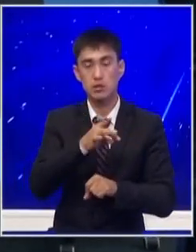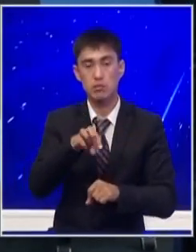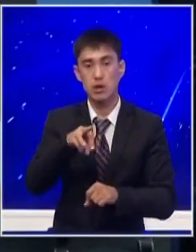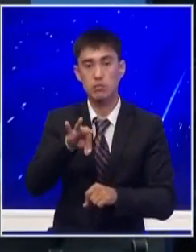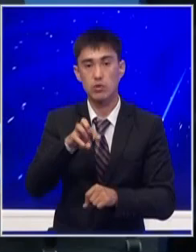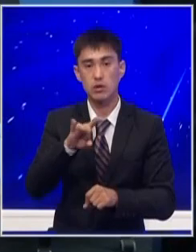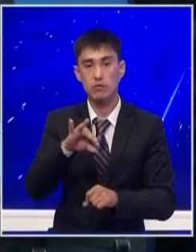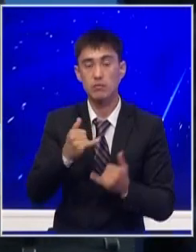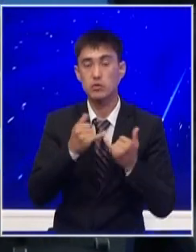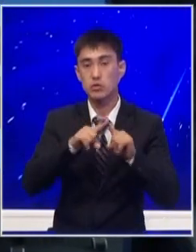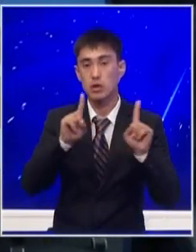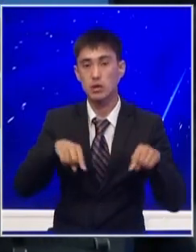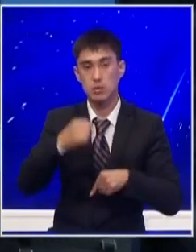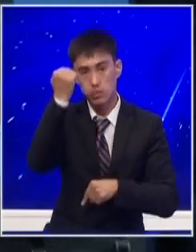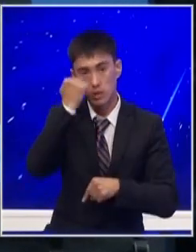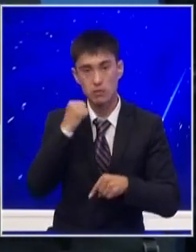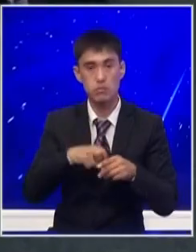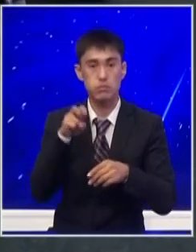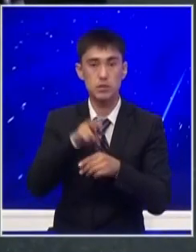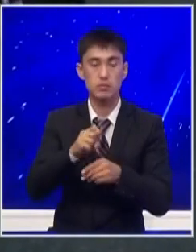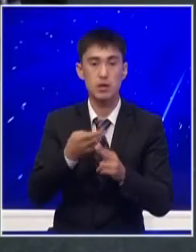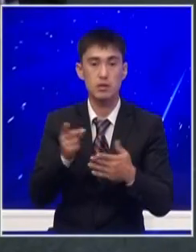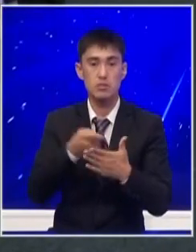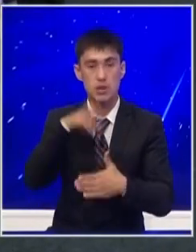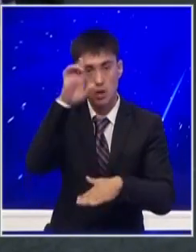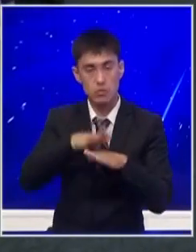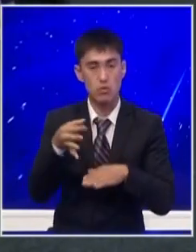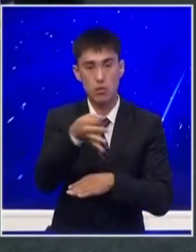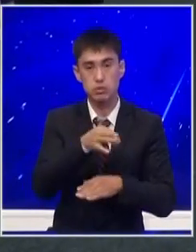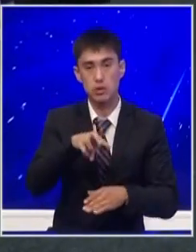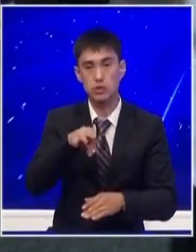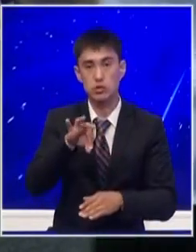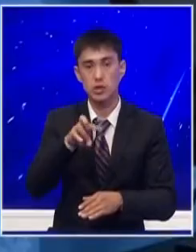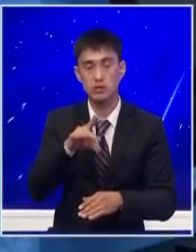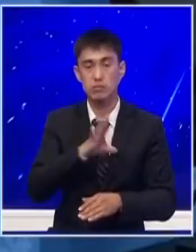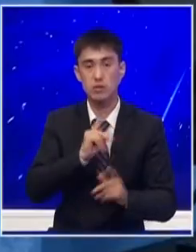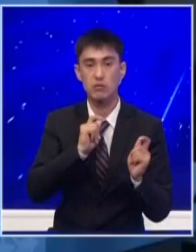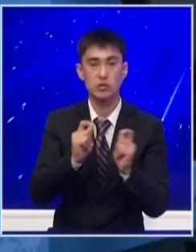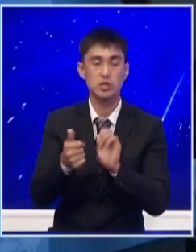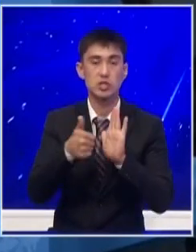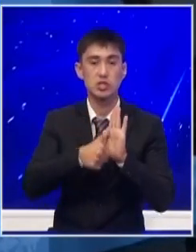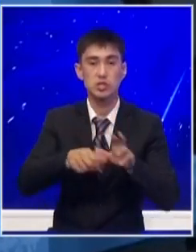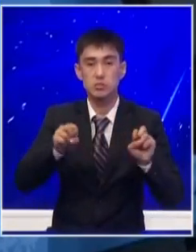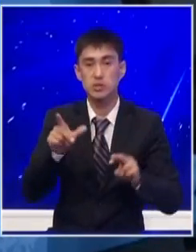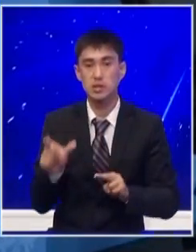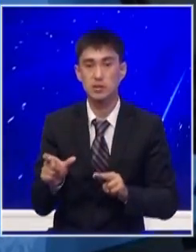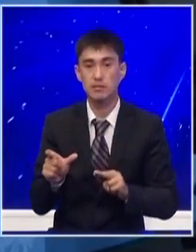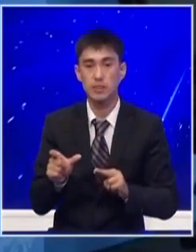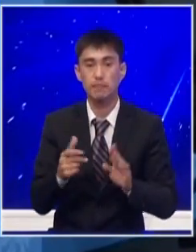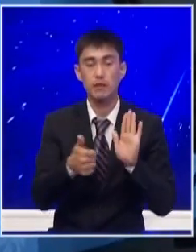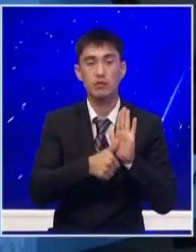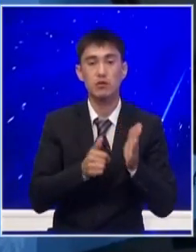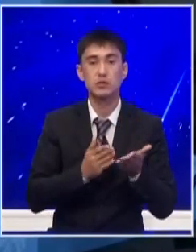Болатов. Почетные грамоты и благодарственные письма от имени Акима области Марата Султангазиева были вручены 6 специалистам.